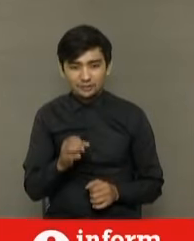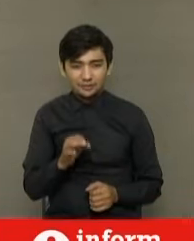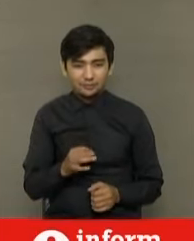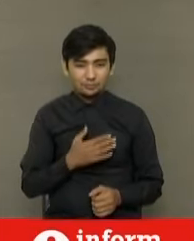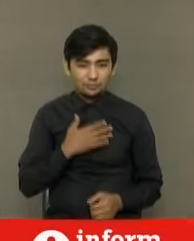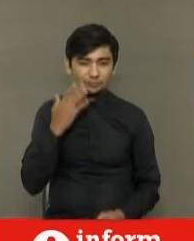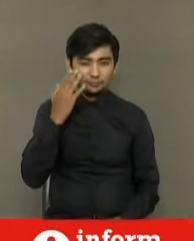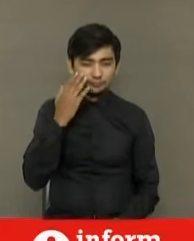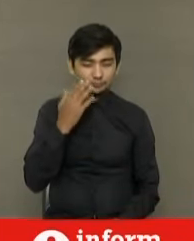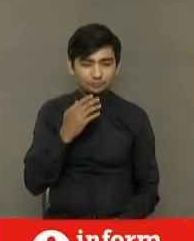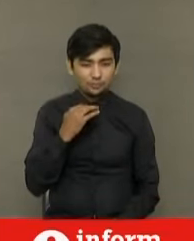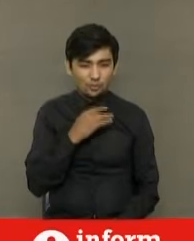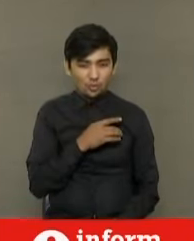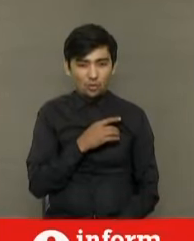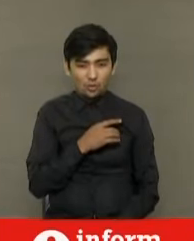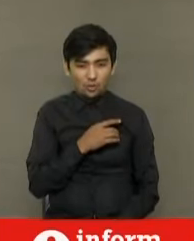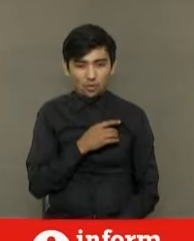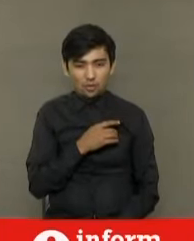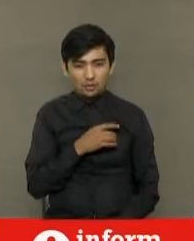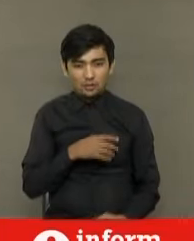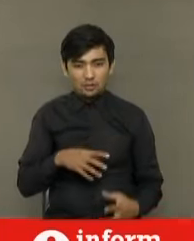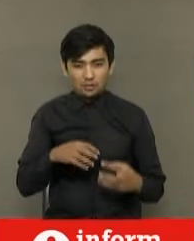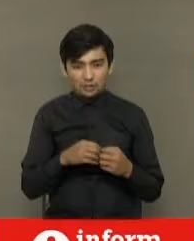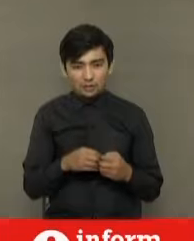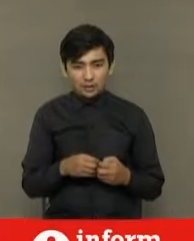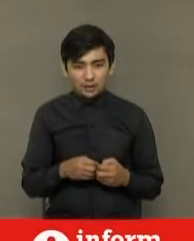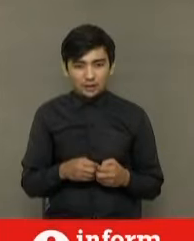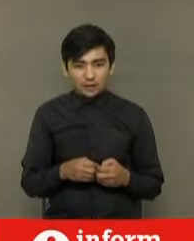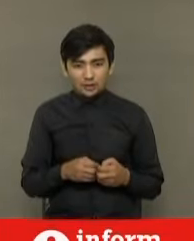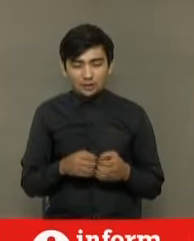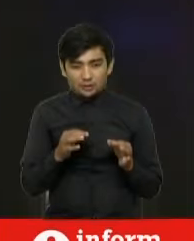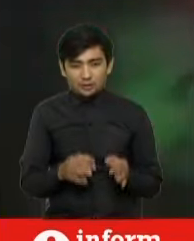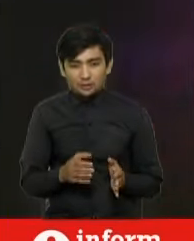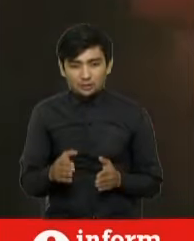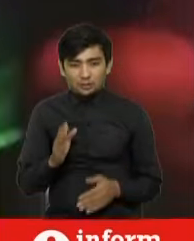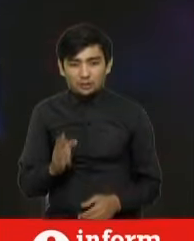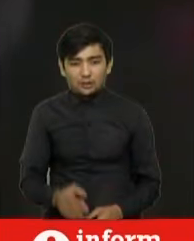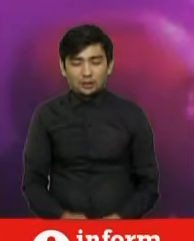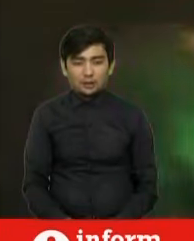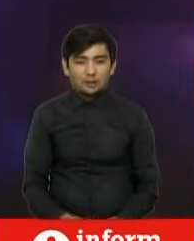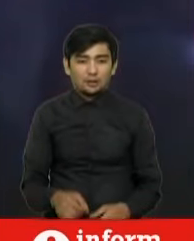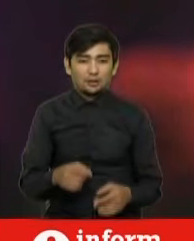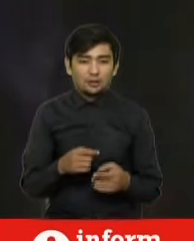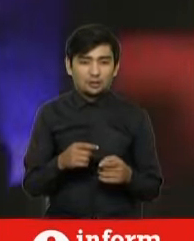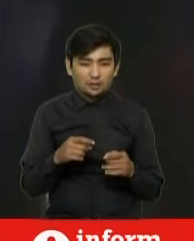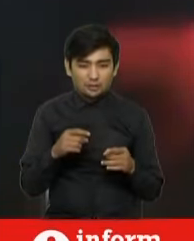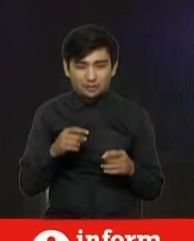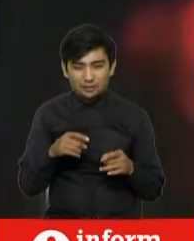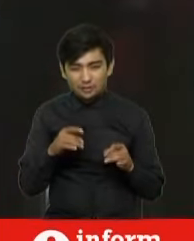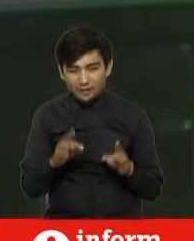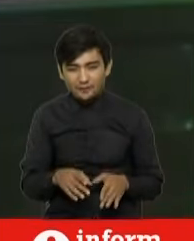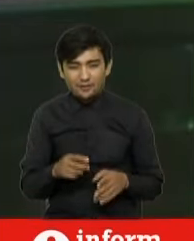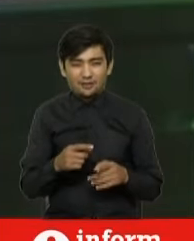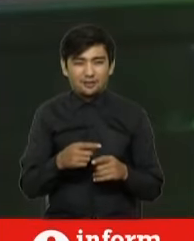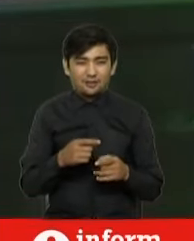тіпті біраз бір жүйе орнына келер деп өз басым есептеймін. Ал мейрамханалар мен караокеде орындаушы